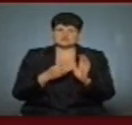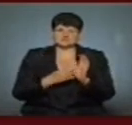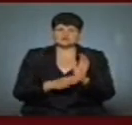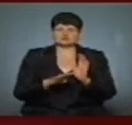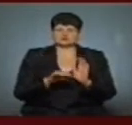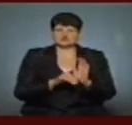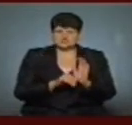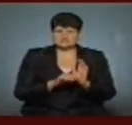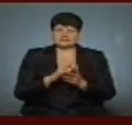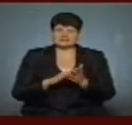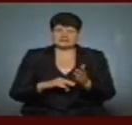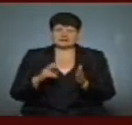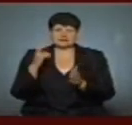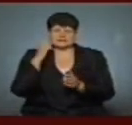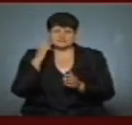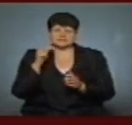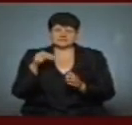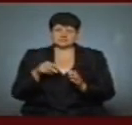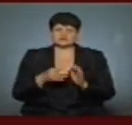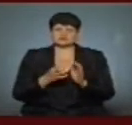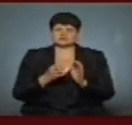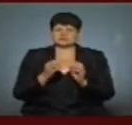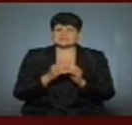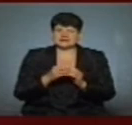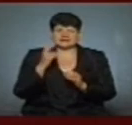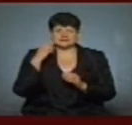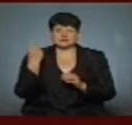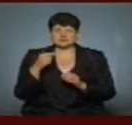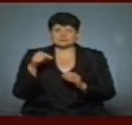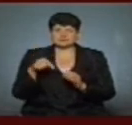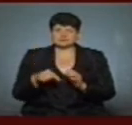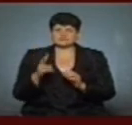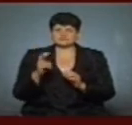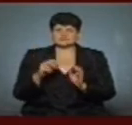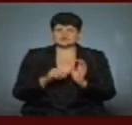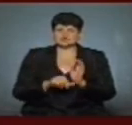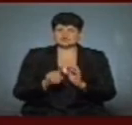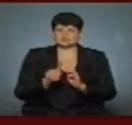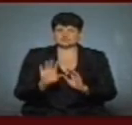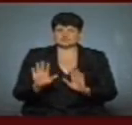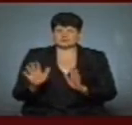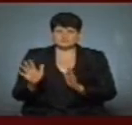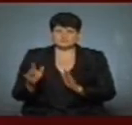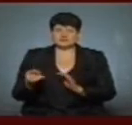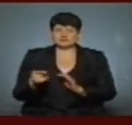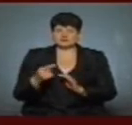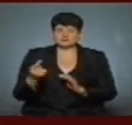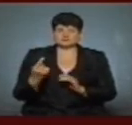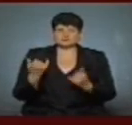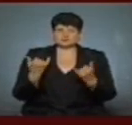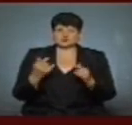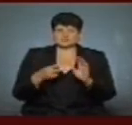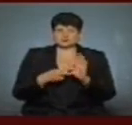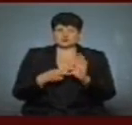2796, далі йде місто Київ – 2410 та Київська область – 1261 випадок. Тернопільщина сьогодні